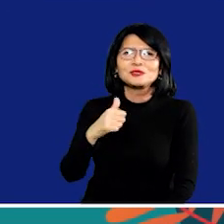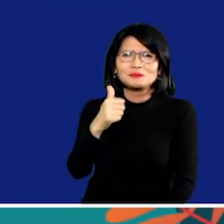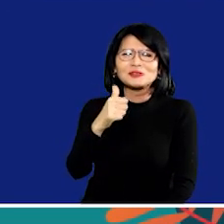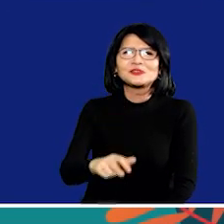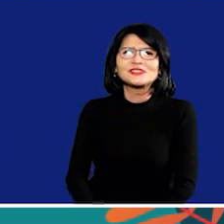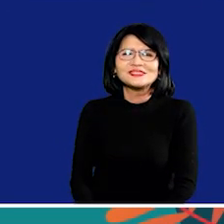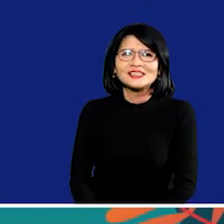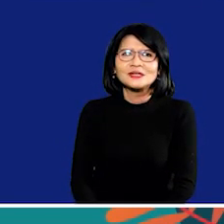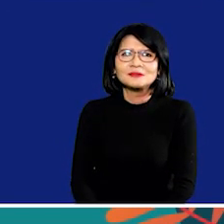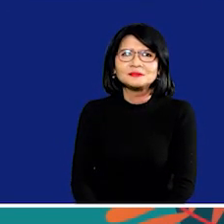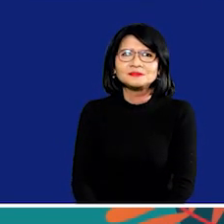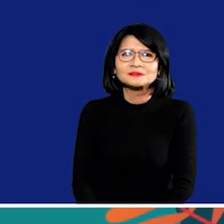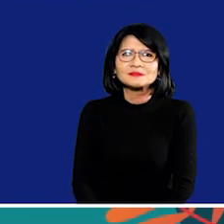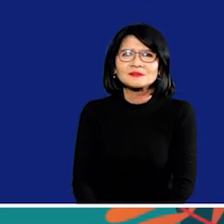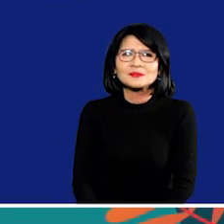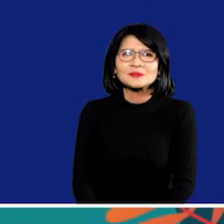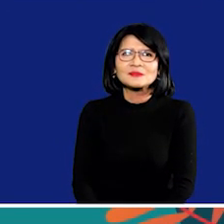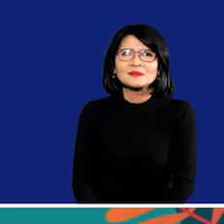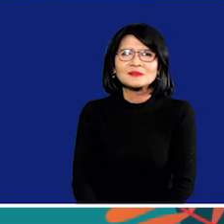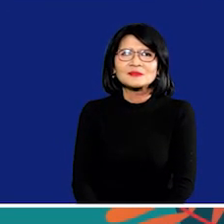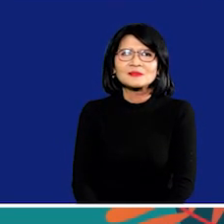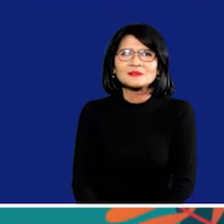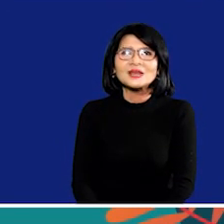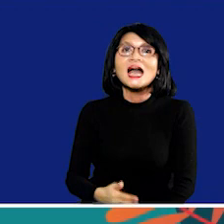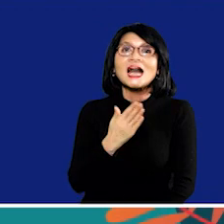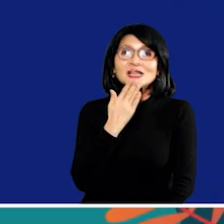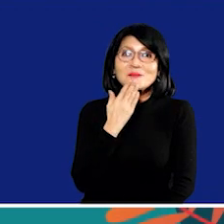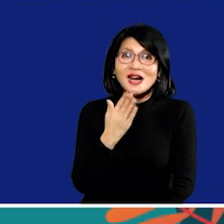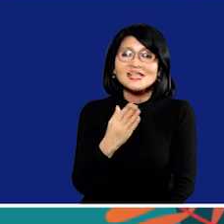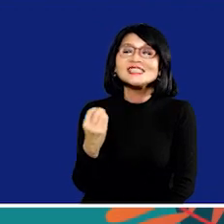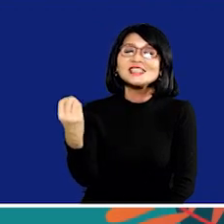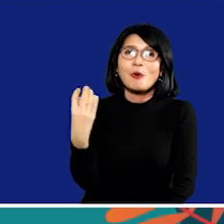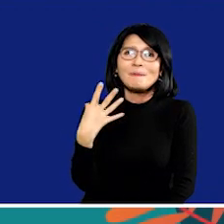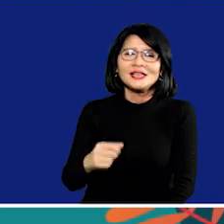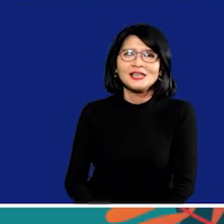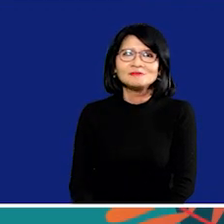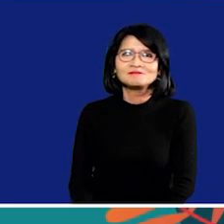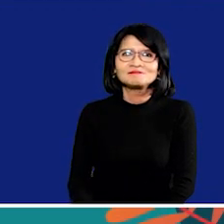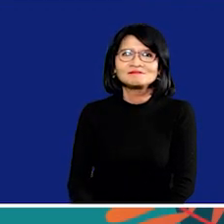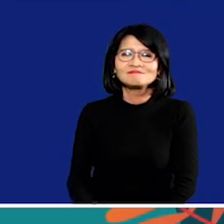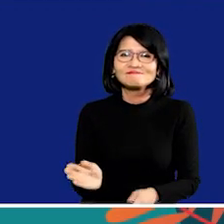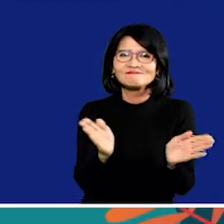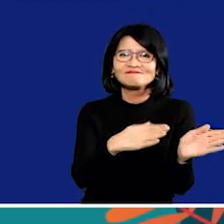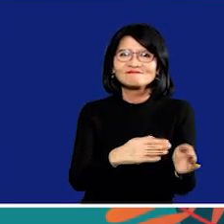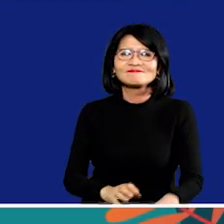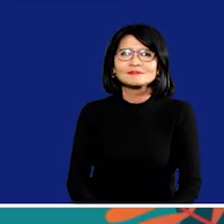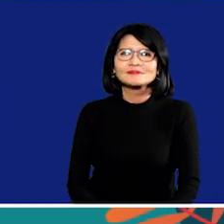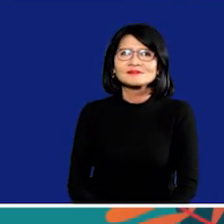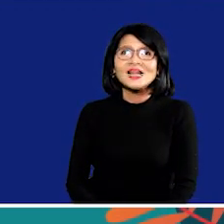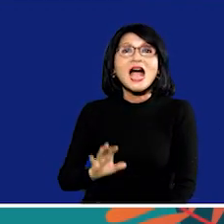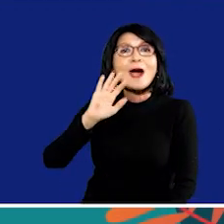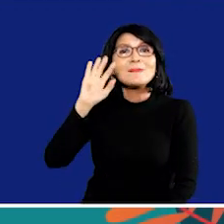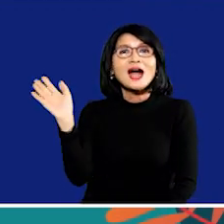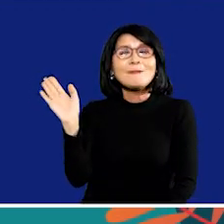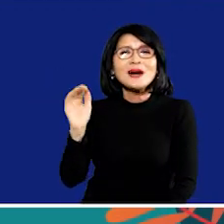ya. Ada banyak mainan-mainan. Makasih banget untuk jawabannya. Sekarang saya pindah ke Selvin dulu ya. Selvin,